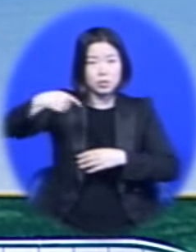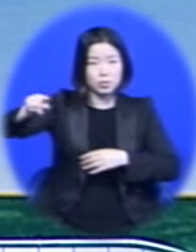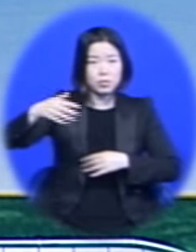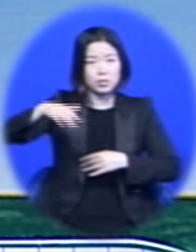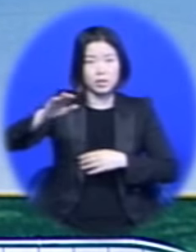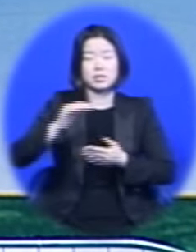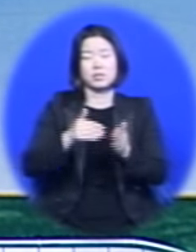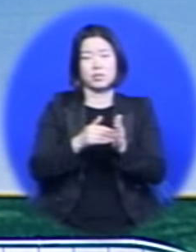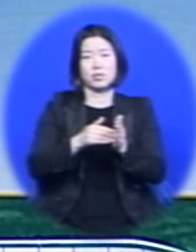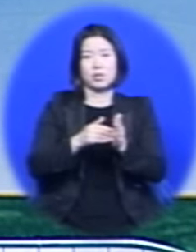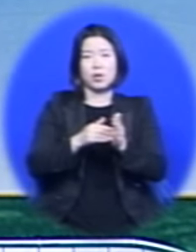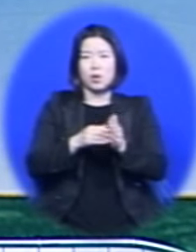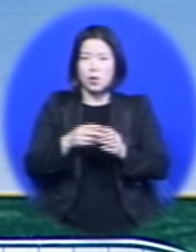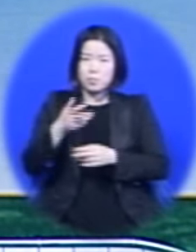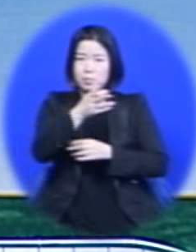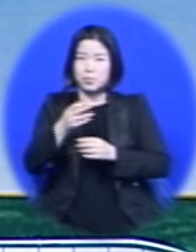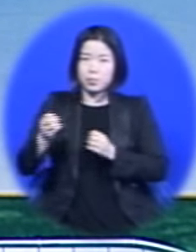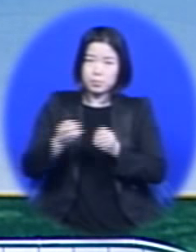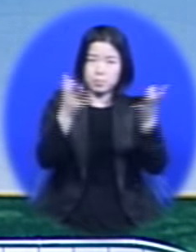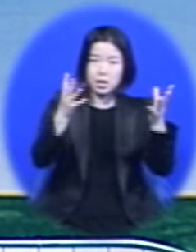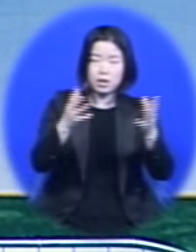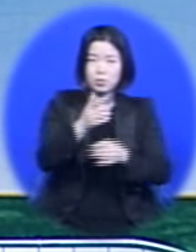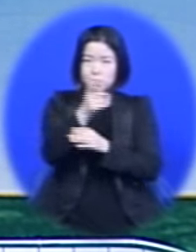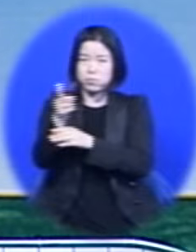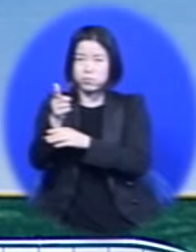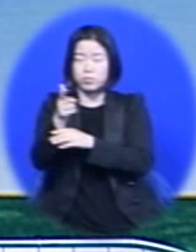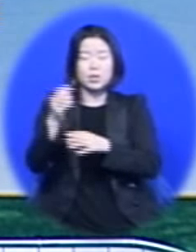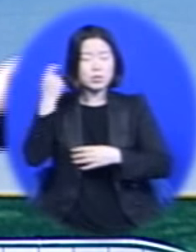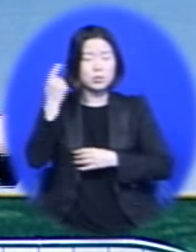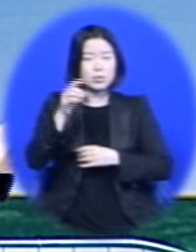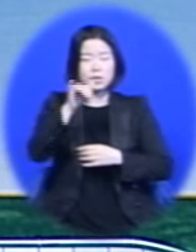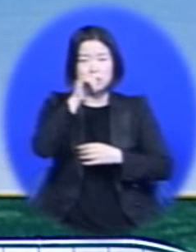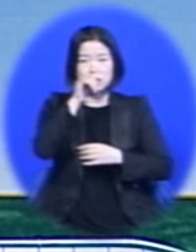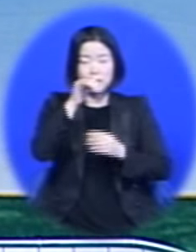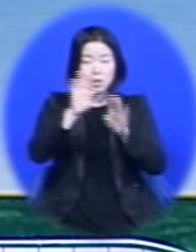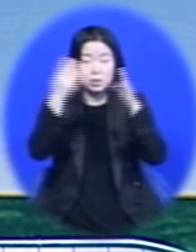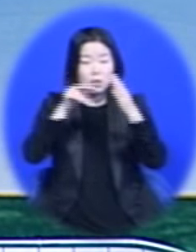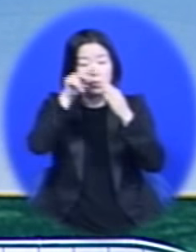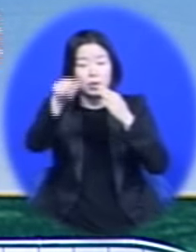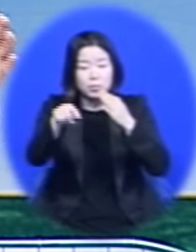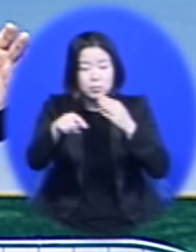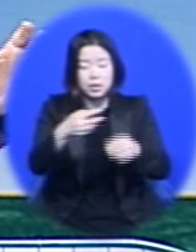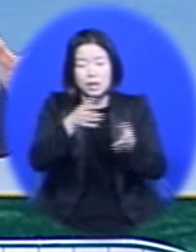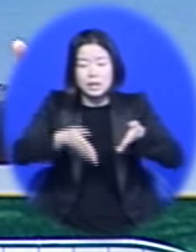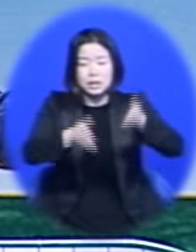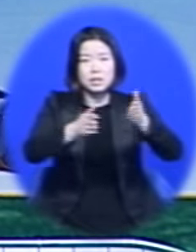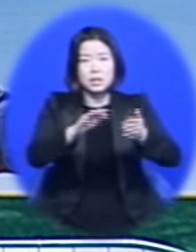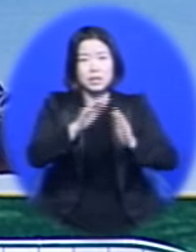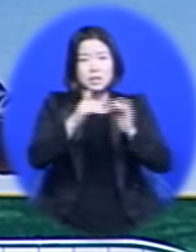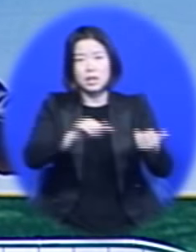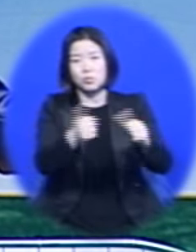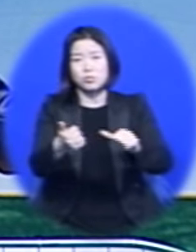폭탄이 떨어지고 총소리가 나고 창문 바깥을 내다보면 사람이 길거리에서 쓰러져 죽어 있는 이런 살벌한